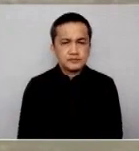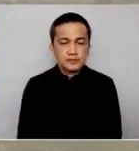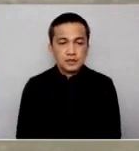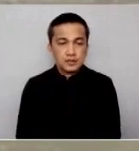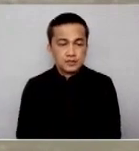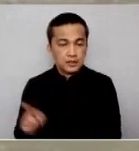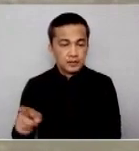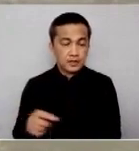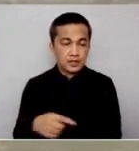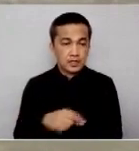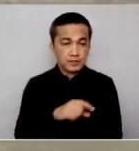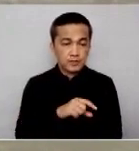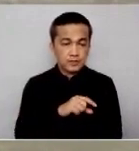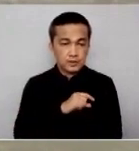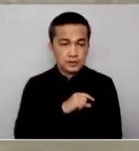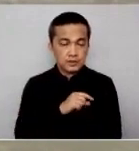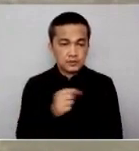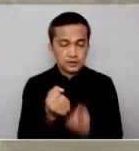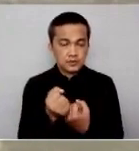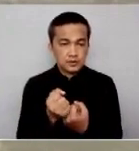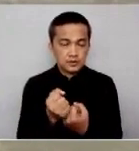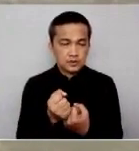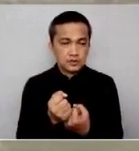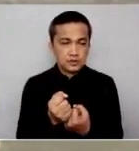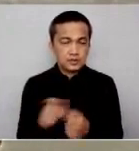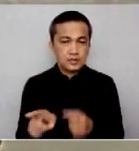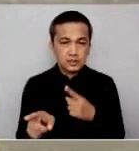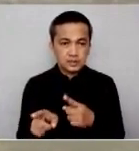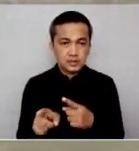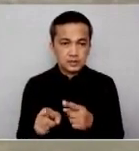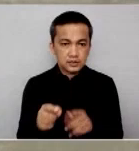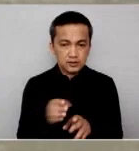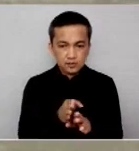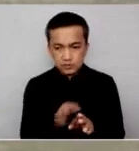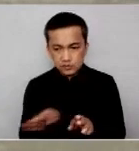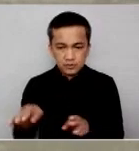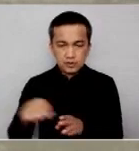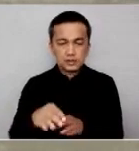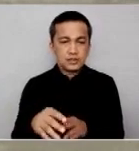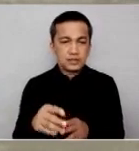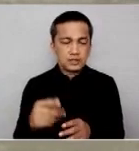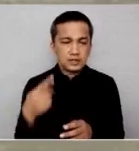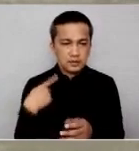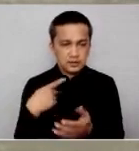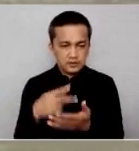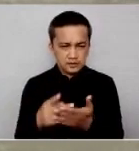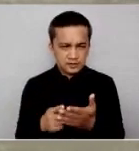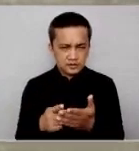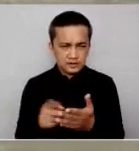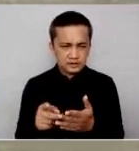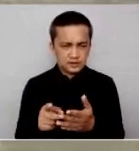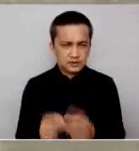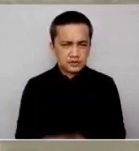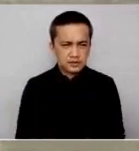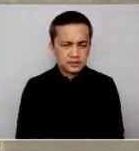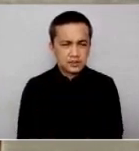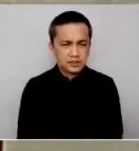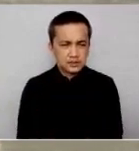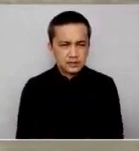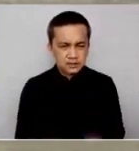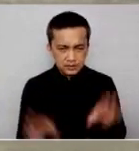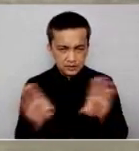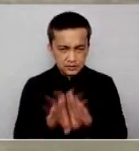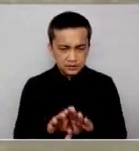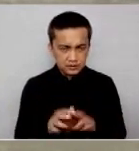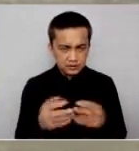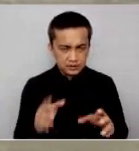na umaalalay sa mga bus na pansamantalang lumalabas ng bus lane. May bahagi pa kasi dito na sarado pa dahil kakatapos lang